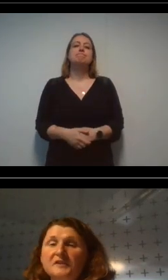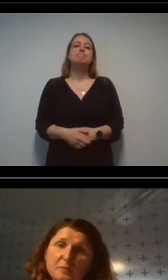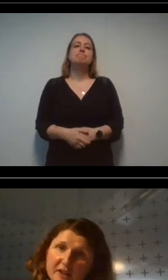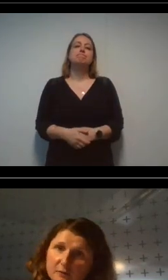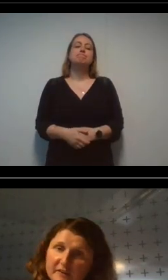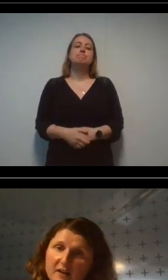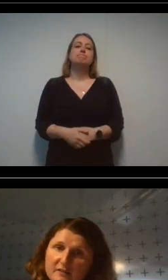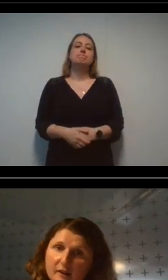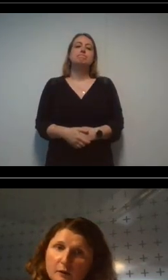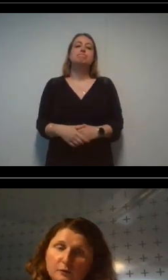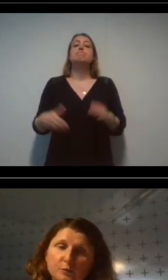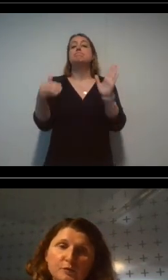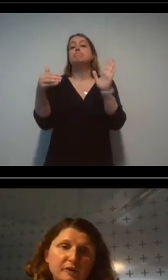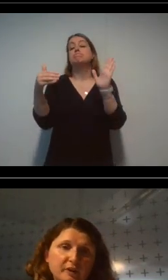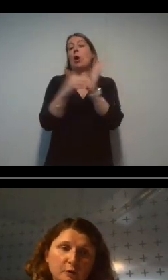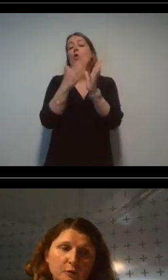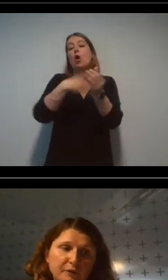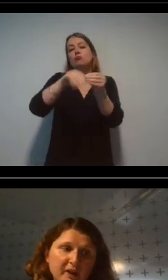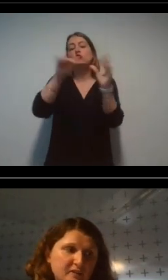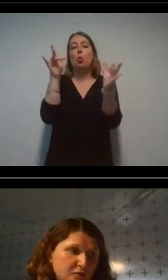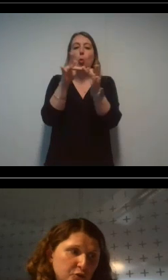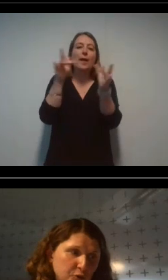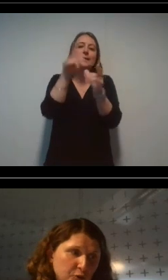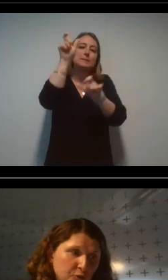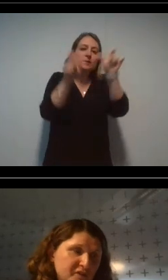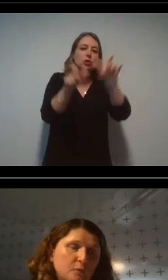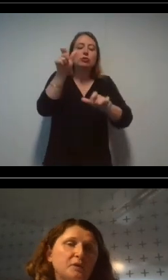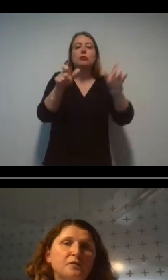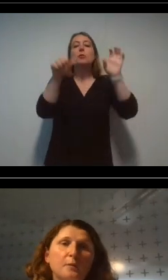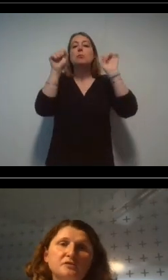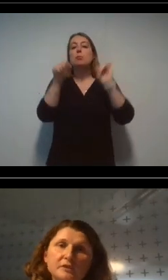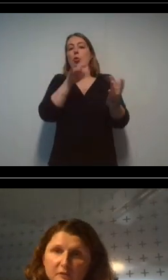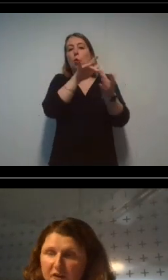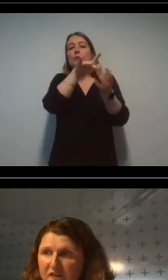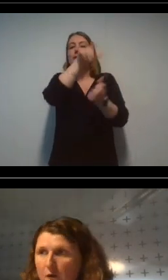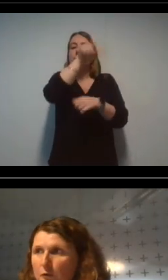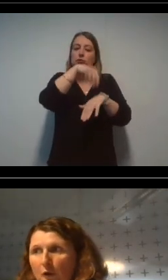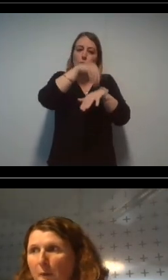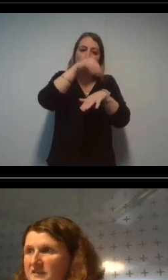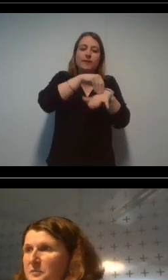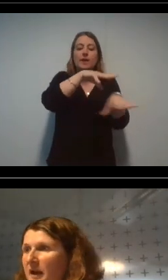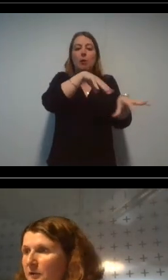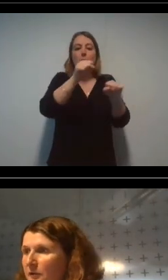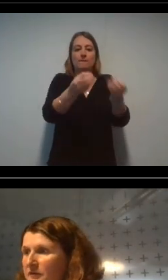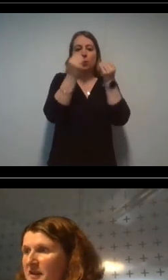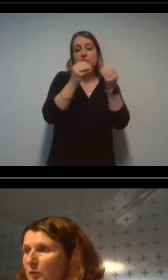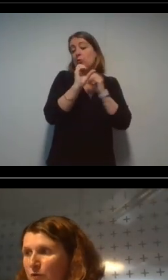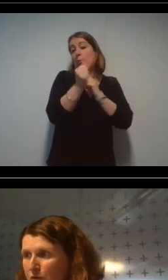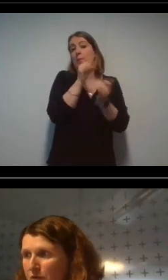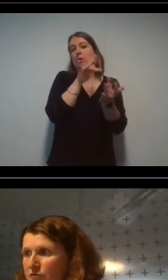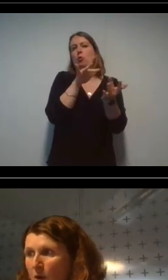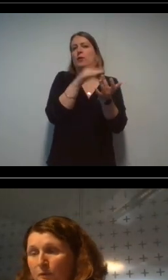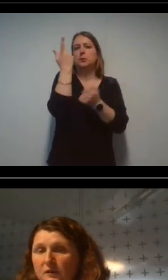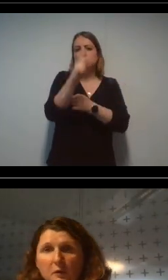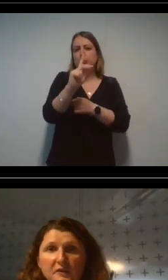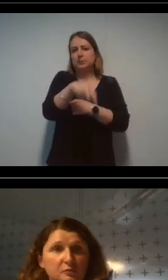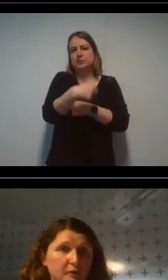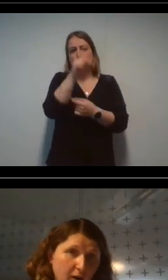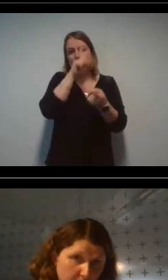On vous a remis les contacts. Alors, vous pouvez contacter votre conseiller emploi-formation qui est votre interlocuteur principal, évidemment, sur tous les